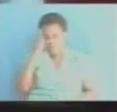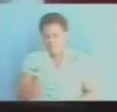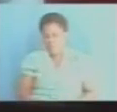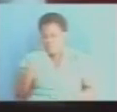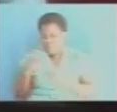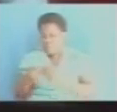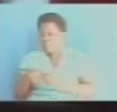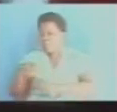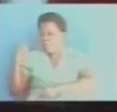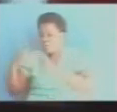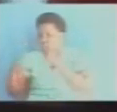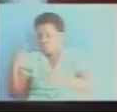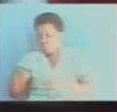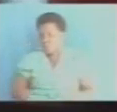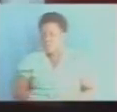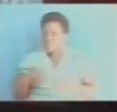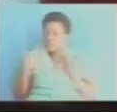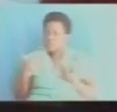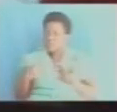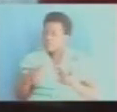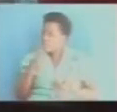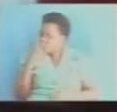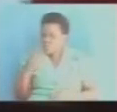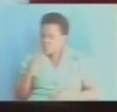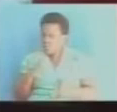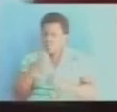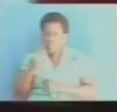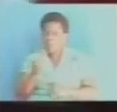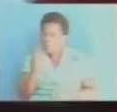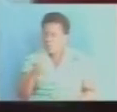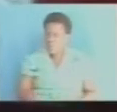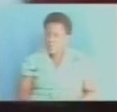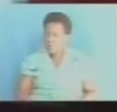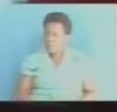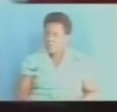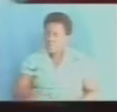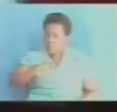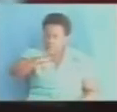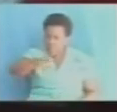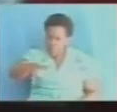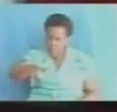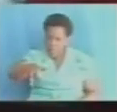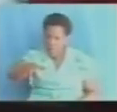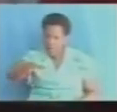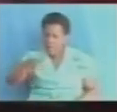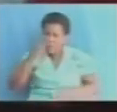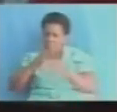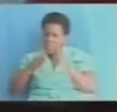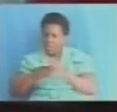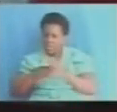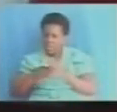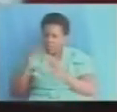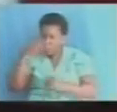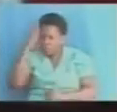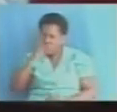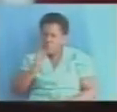mhi W haoni kwamba katika awamu Ile ya kwanza Kama mikoa ujenzi wa chuo cha veta Lindi hajam kwa muju wa pakei